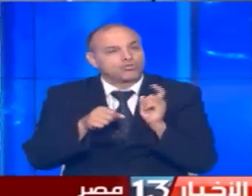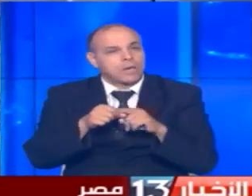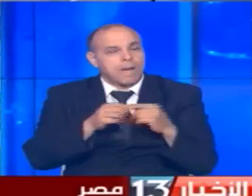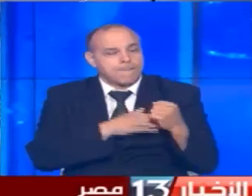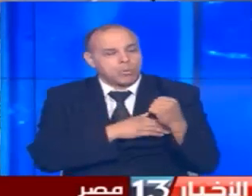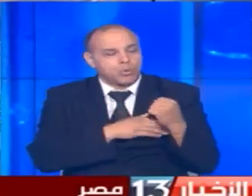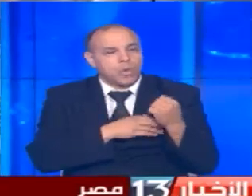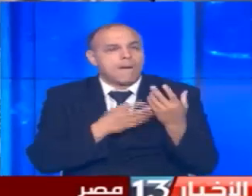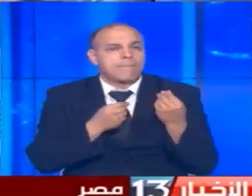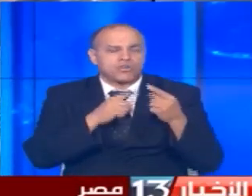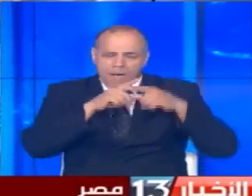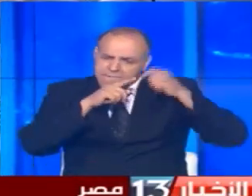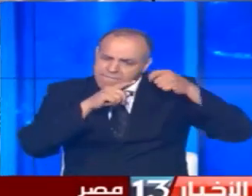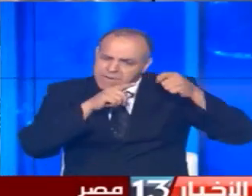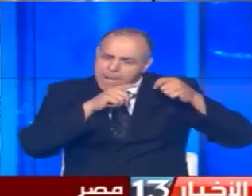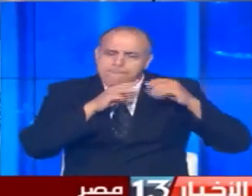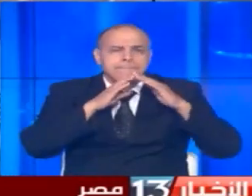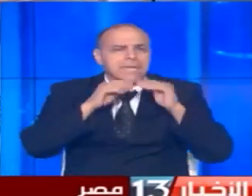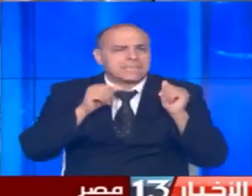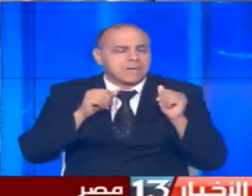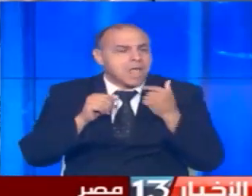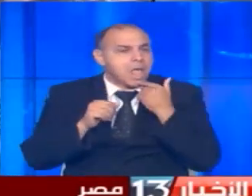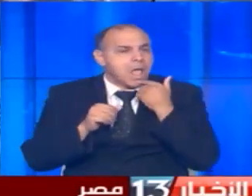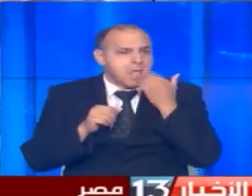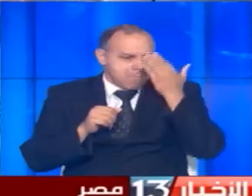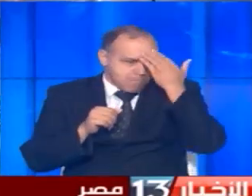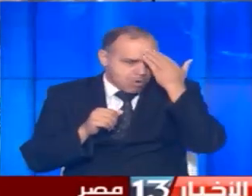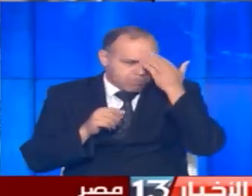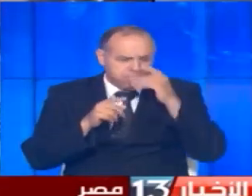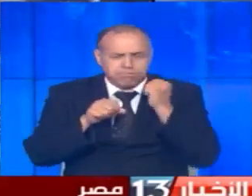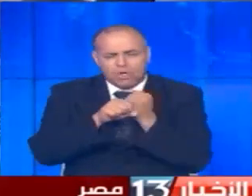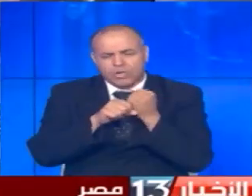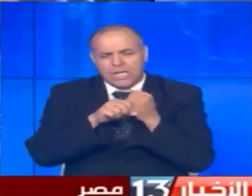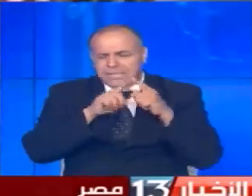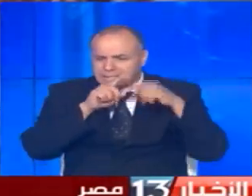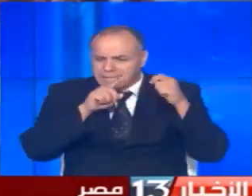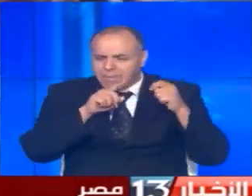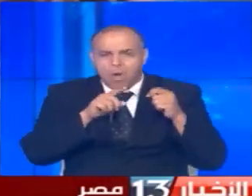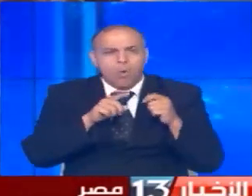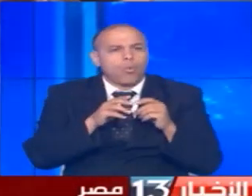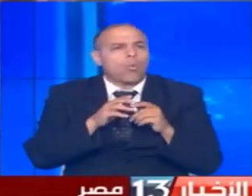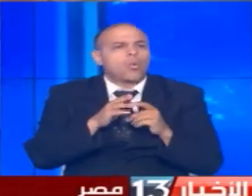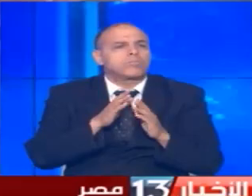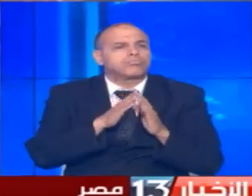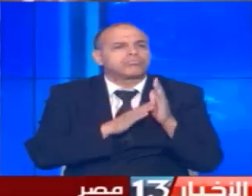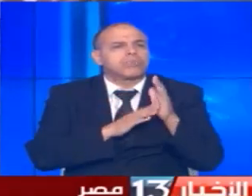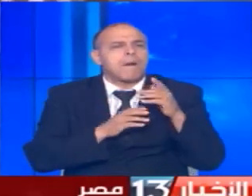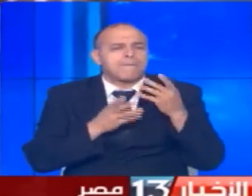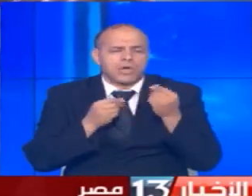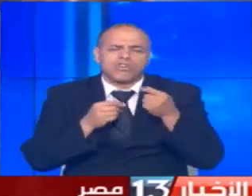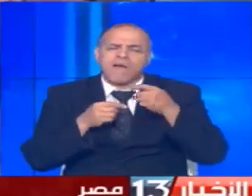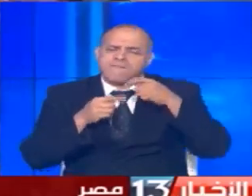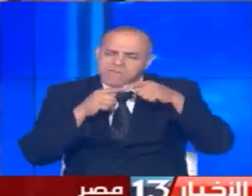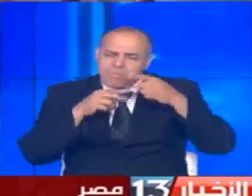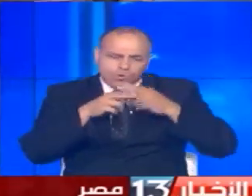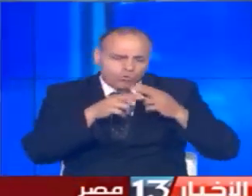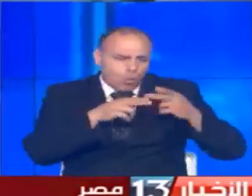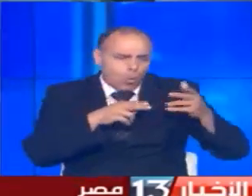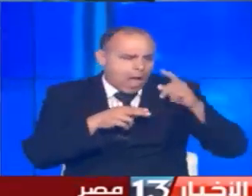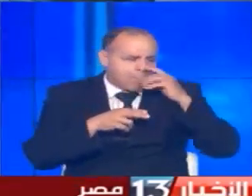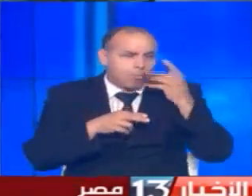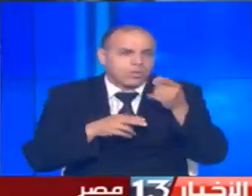بطولة العديد من الأفلام المصرية، ومن نشر أعماله السينمائية الصعود إلى الهاوية والكيف والساحر ولورنس